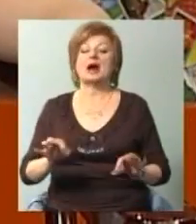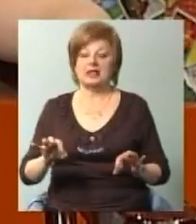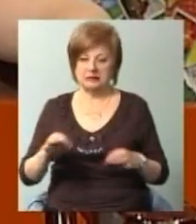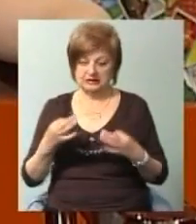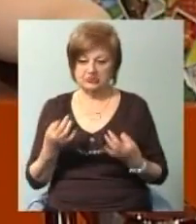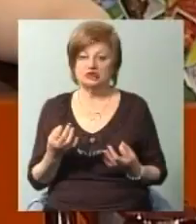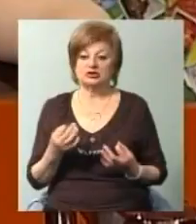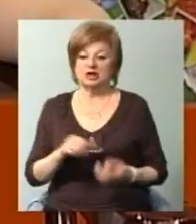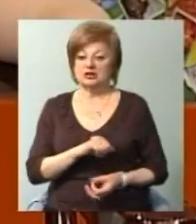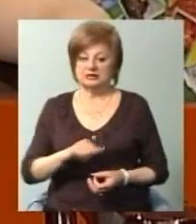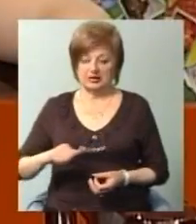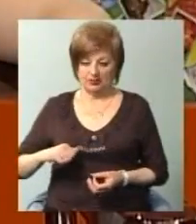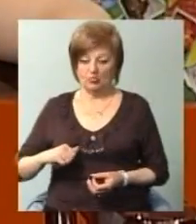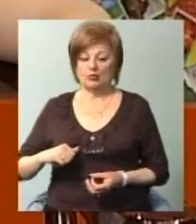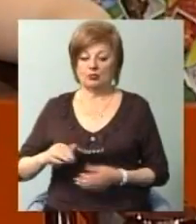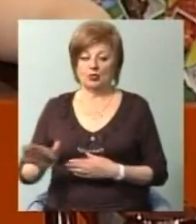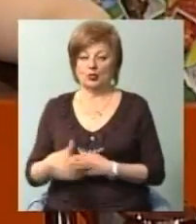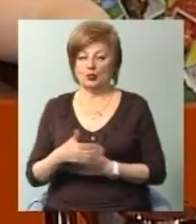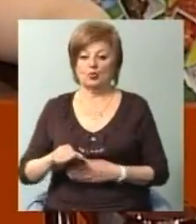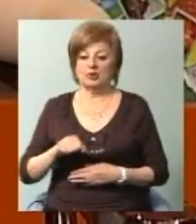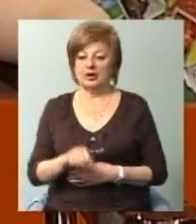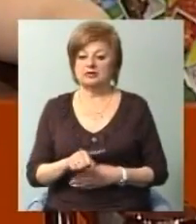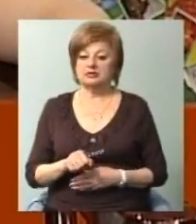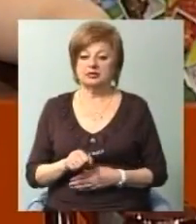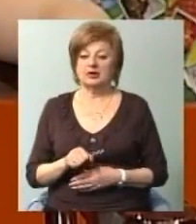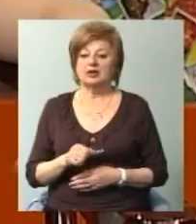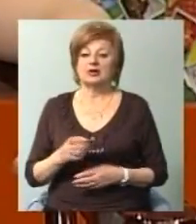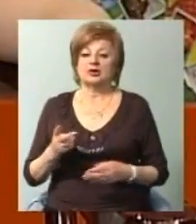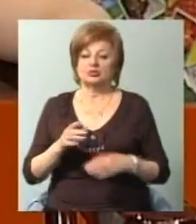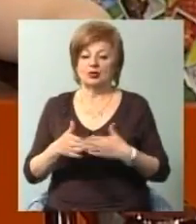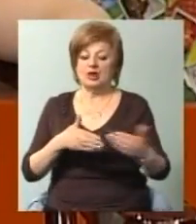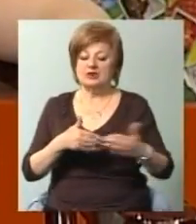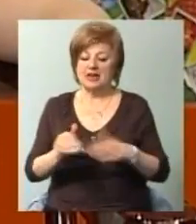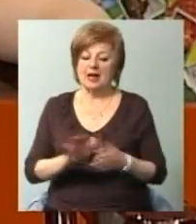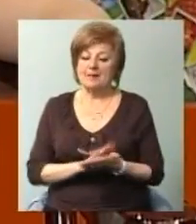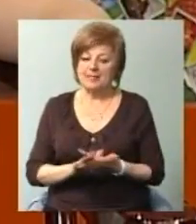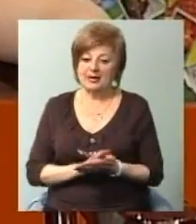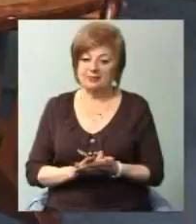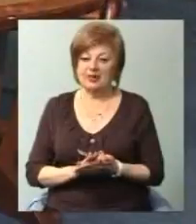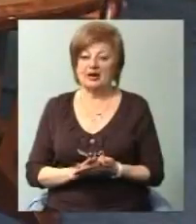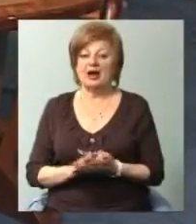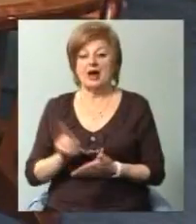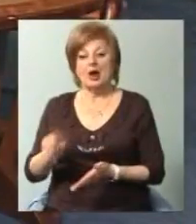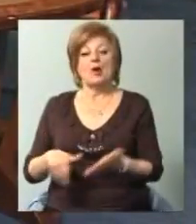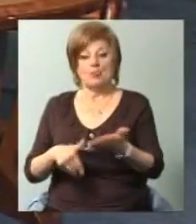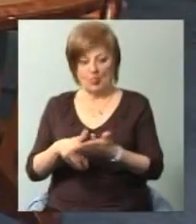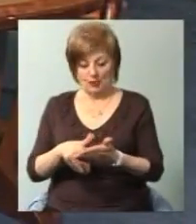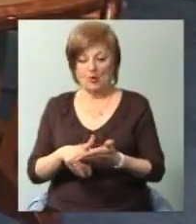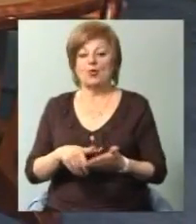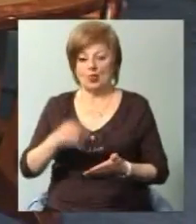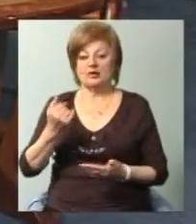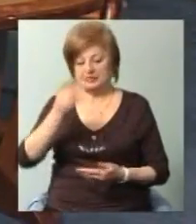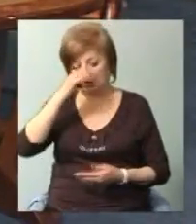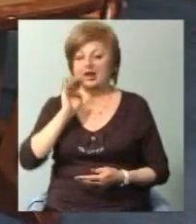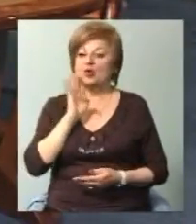розрішає самому, тому що їй треба лапи мити. А, тобто тобі допомагають виховувати Бусю,